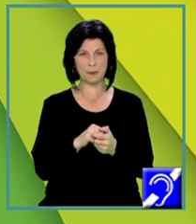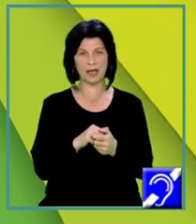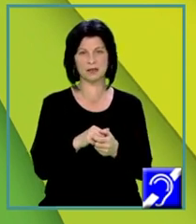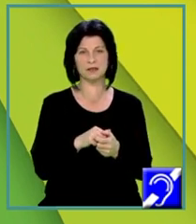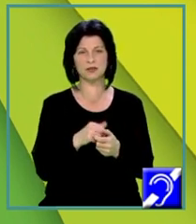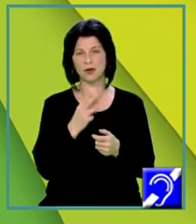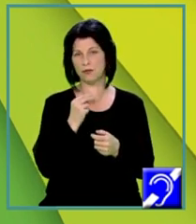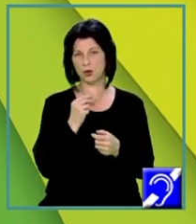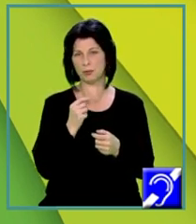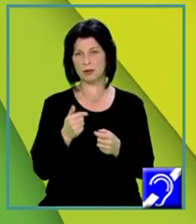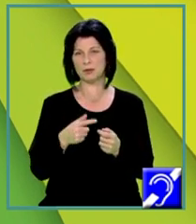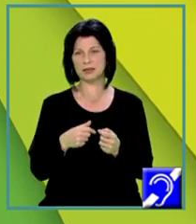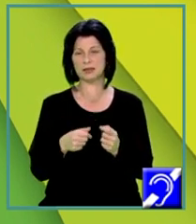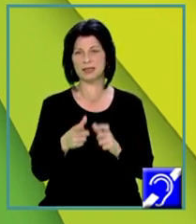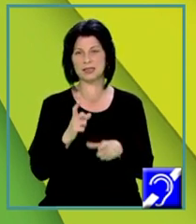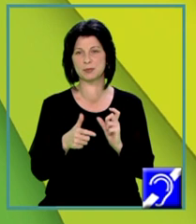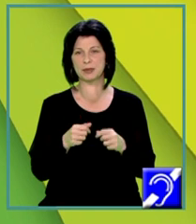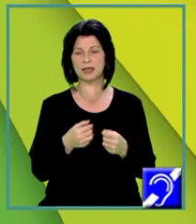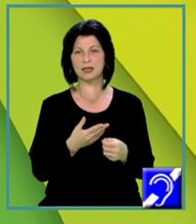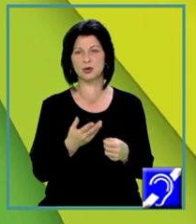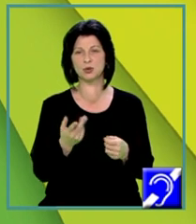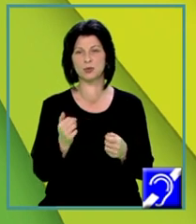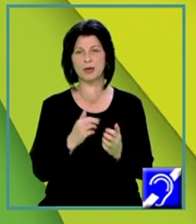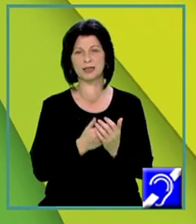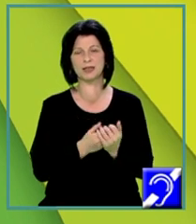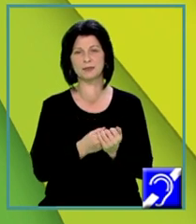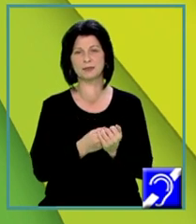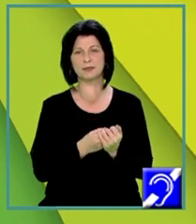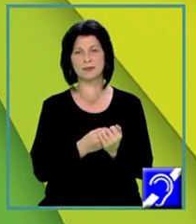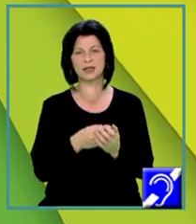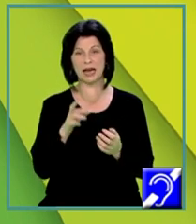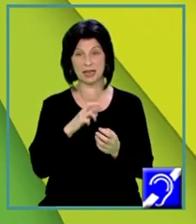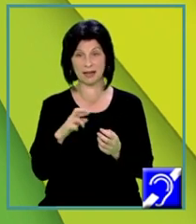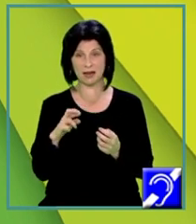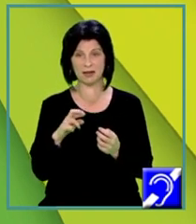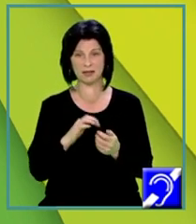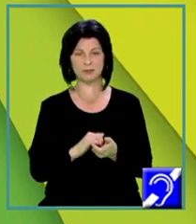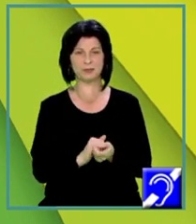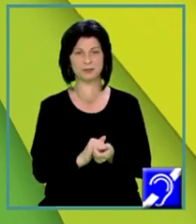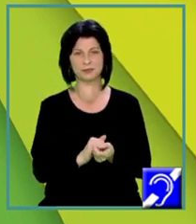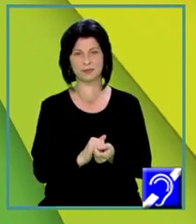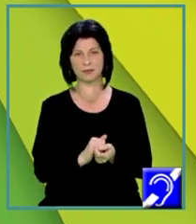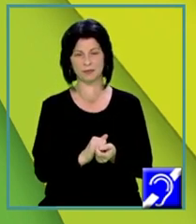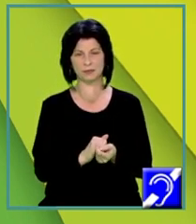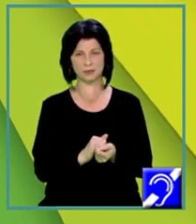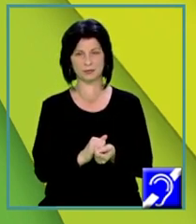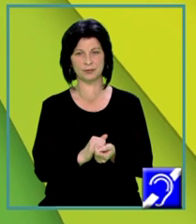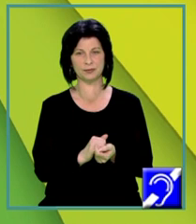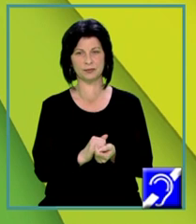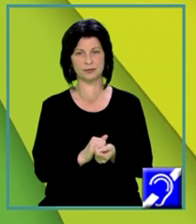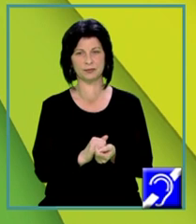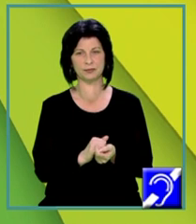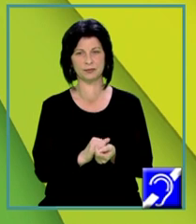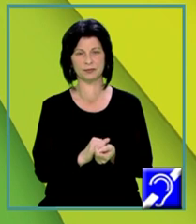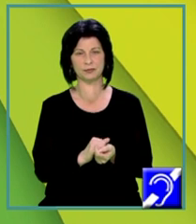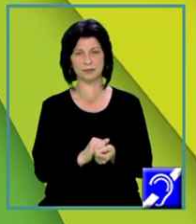din fdx și funcția GPS Hm punctul X sau funcția f plus deplasa și în punctul x